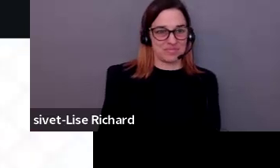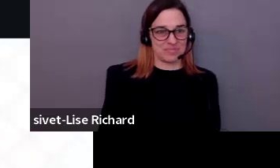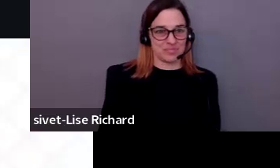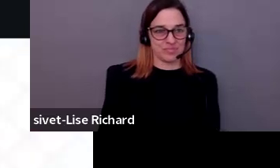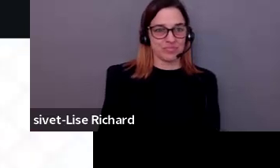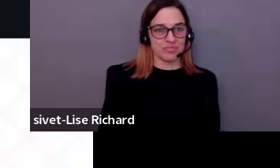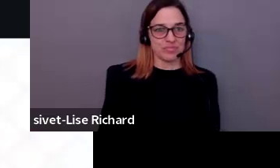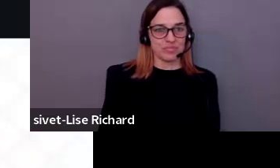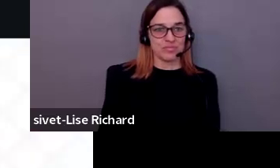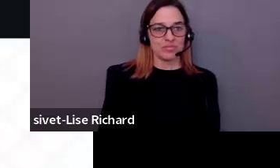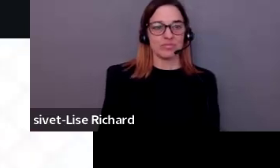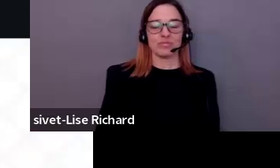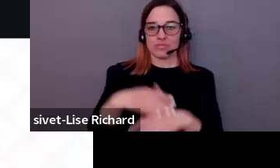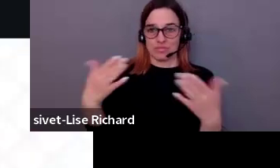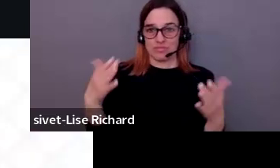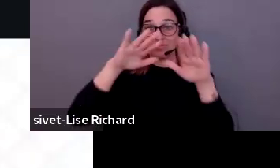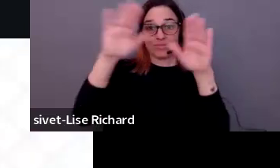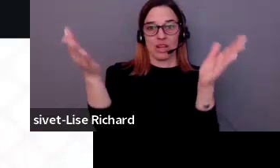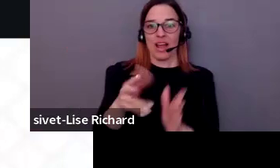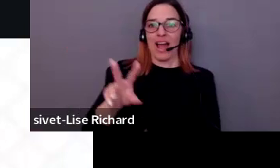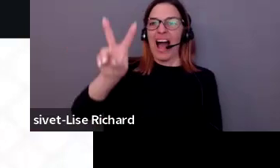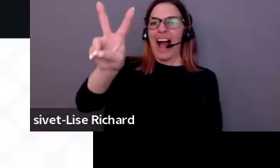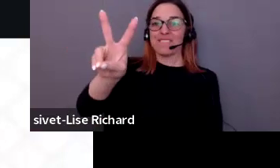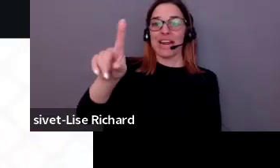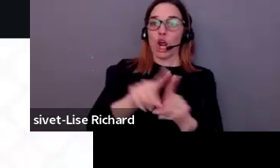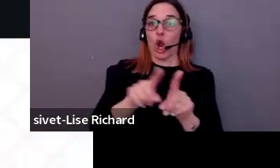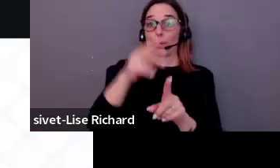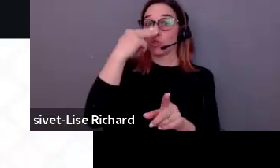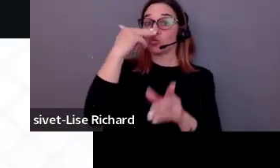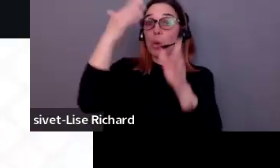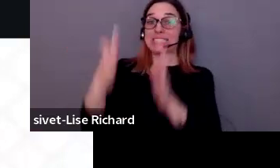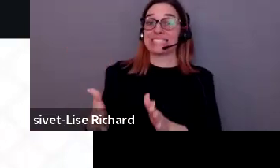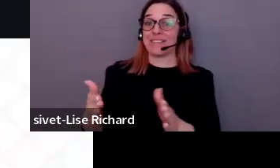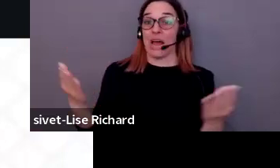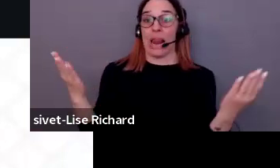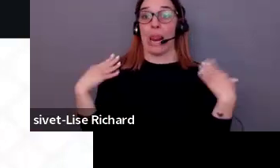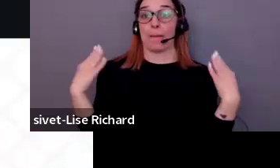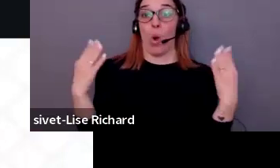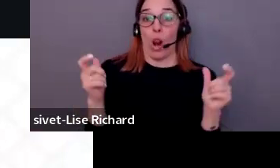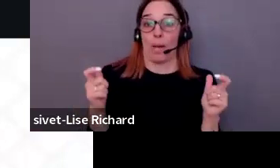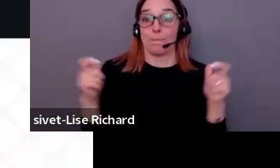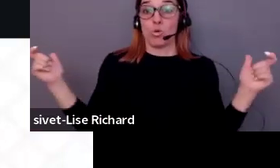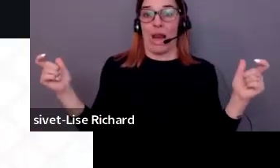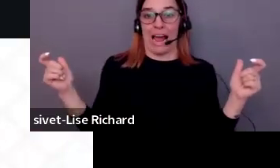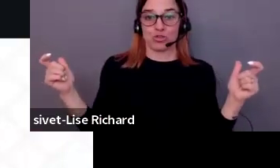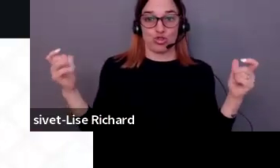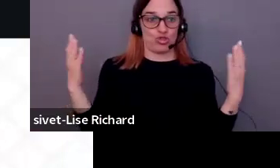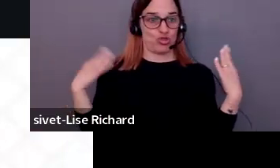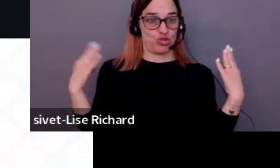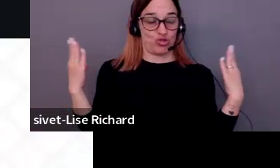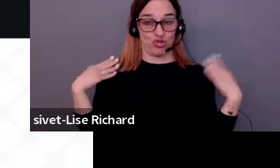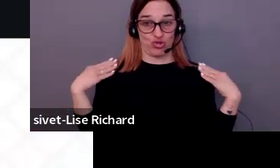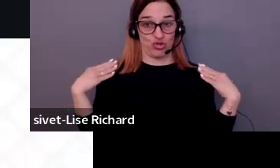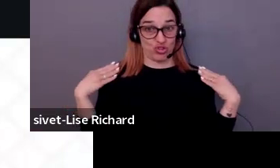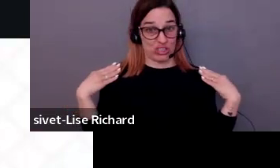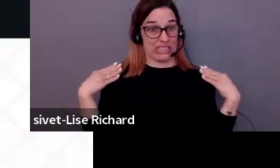La morphologie en V, ça c'est notre sportive, OK? C'est celle qui a les épaules plus larges. Donc, encore une fois, ce qu'il faut essayer